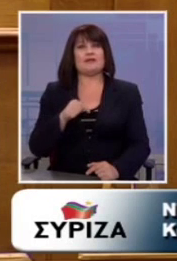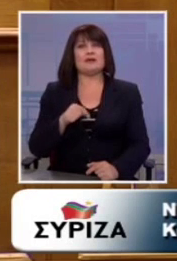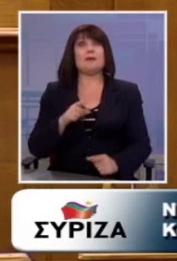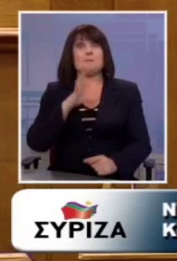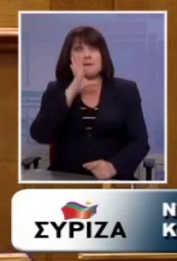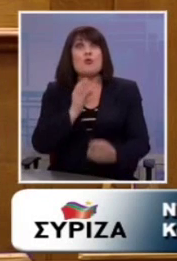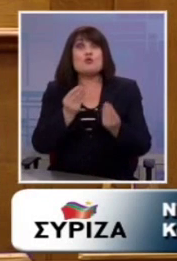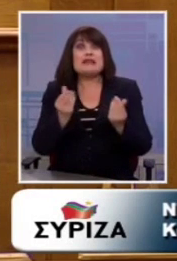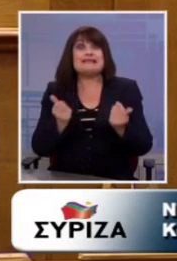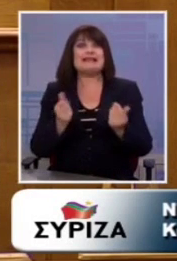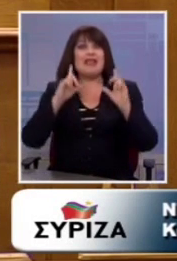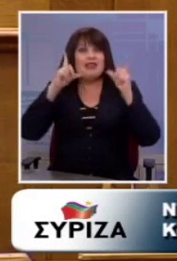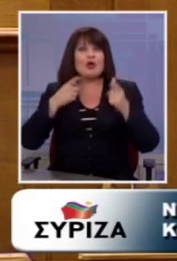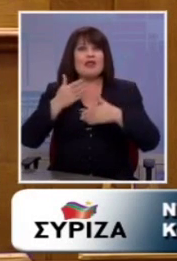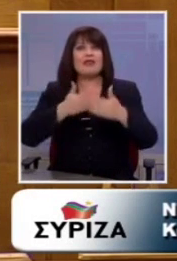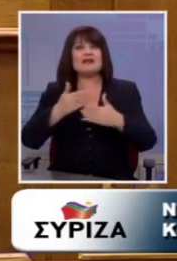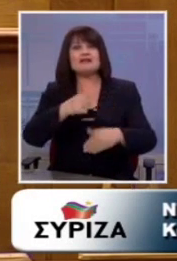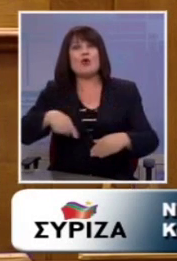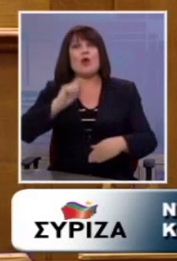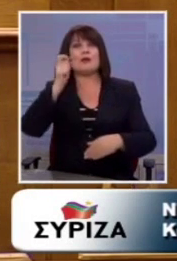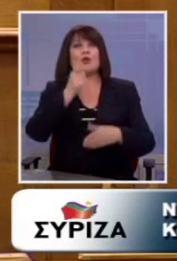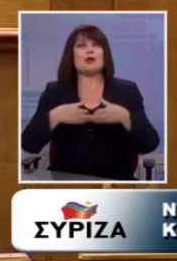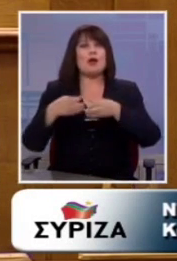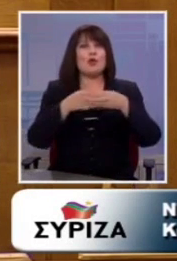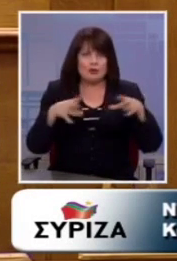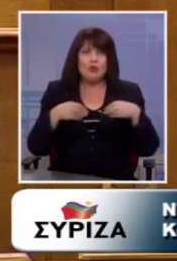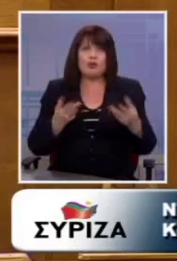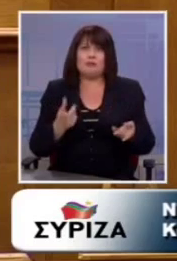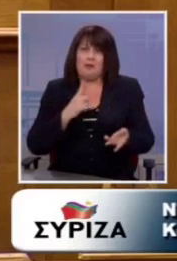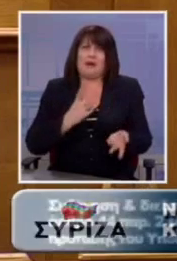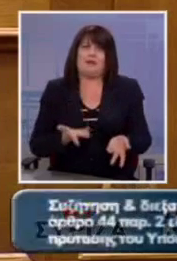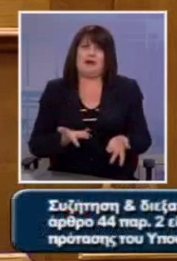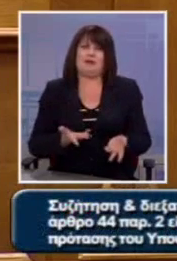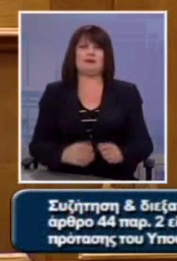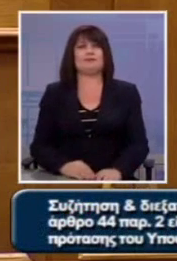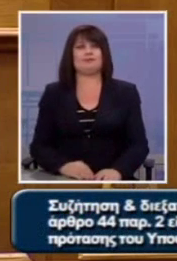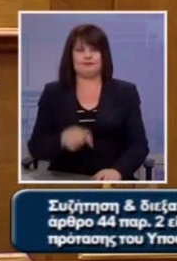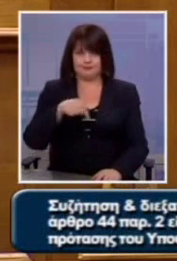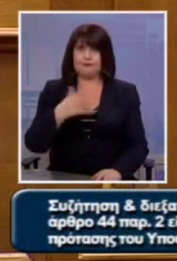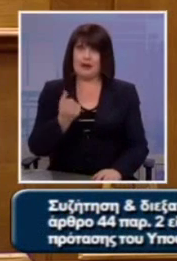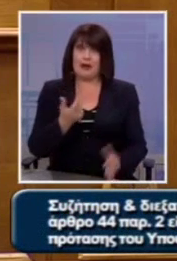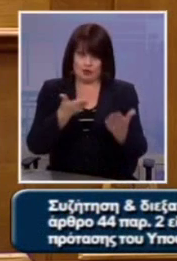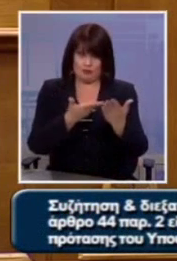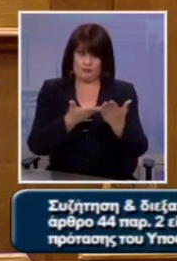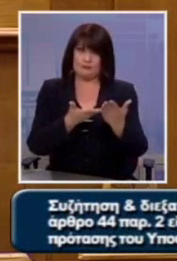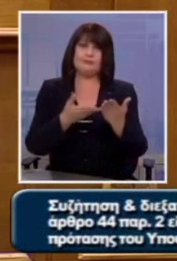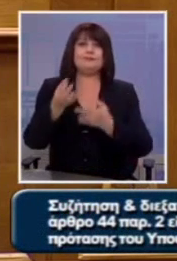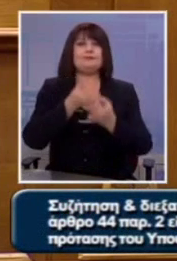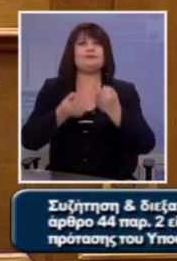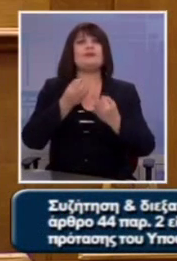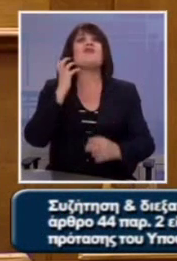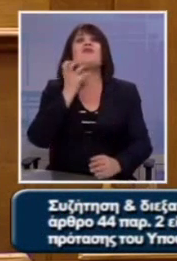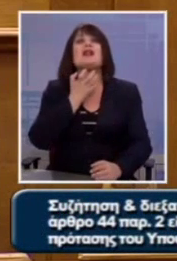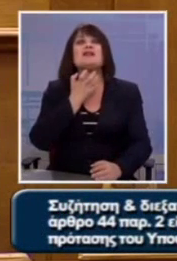διαδικασία να την υιοθετήσουν όλα τα πολιτικά κόμματα. Έχω εδώ μπροστά μου μια δήλωση του κυρίου